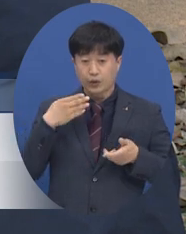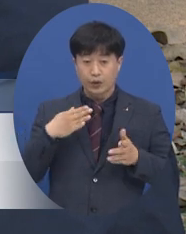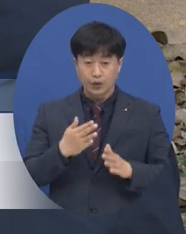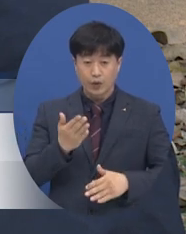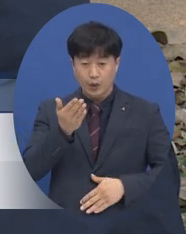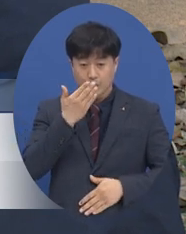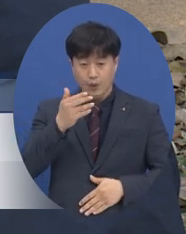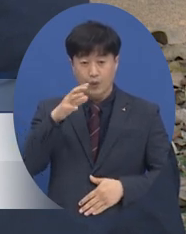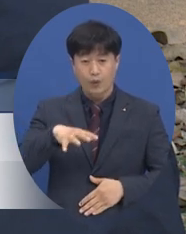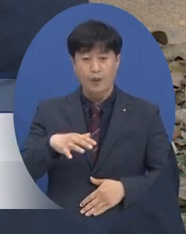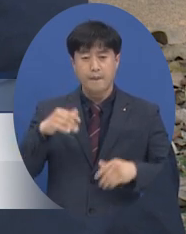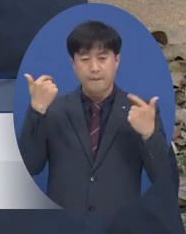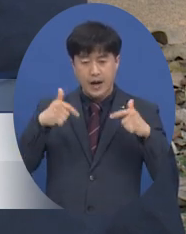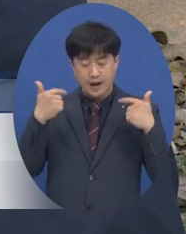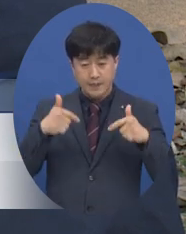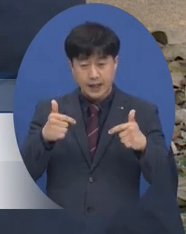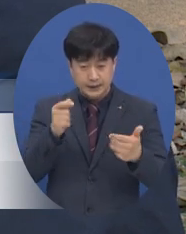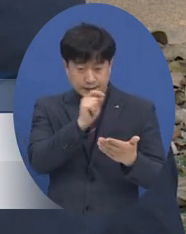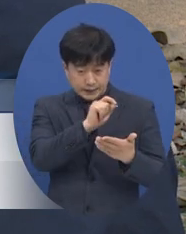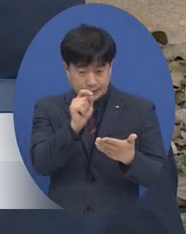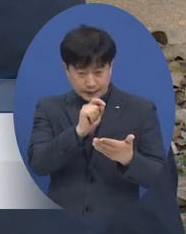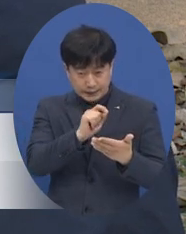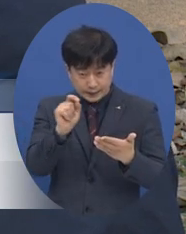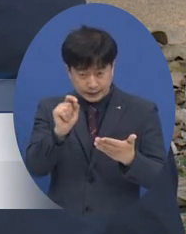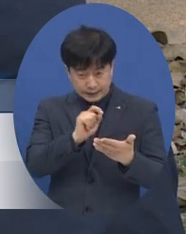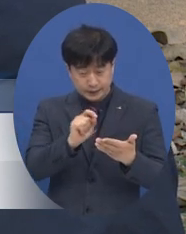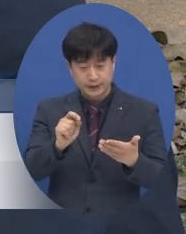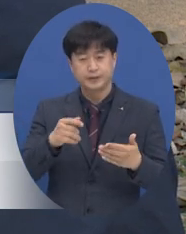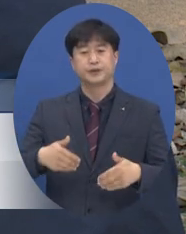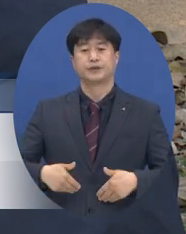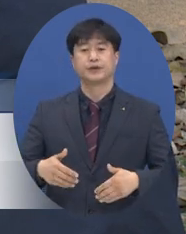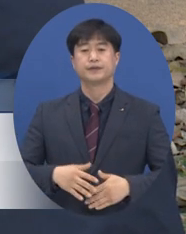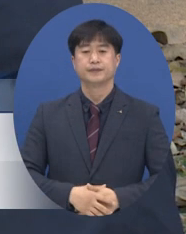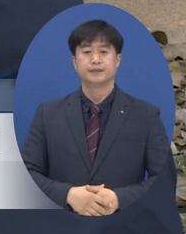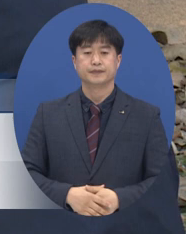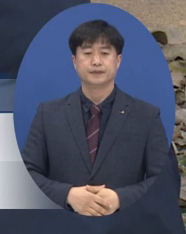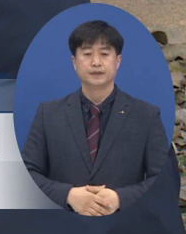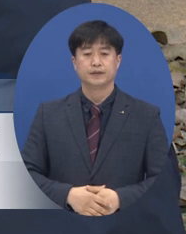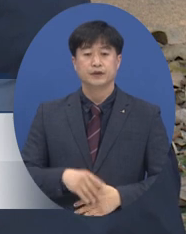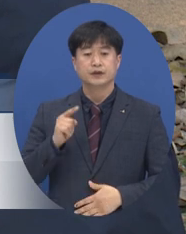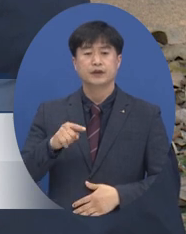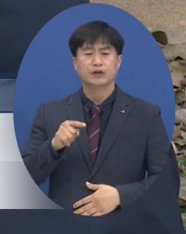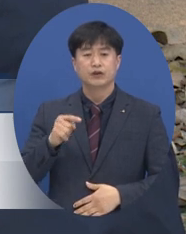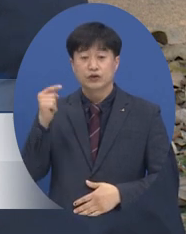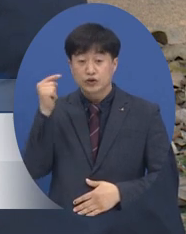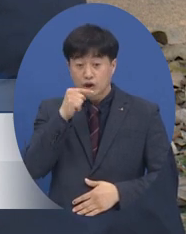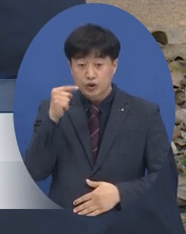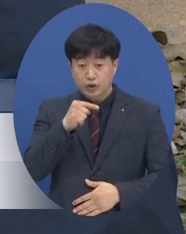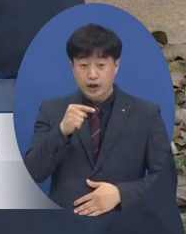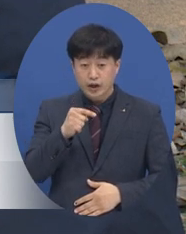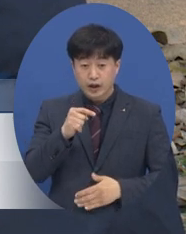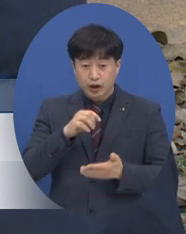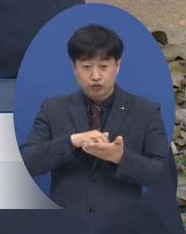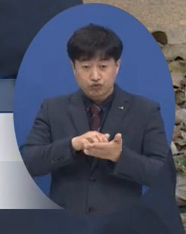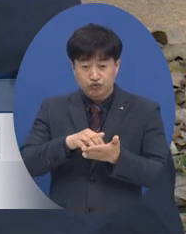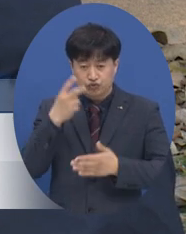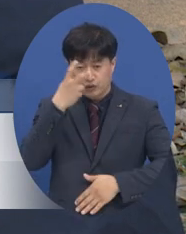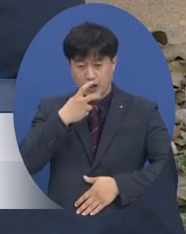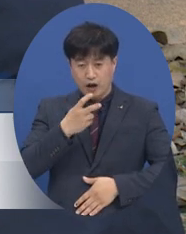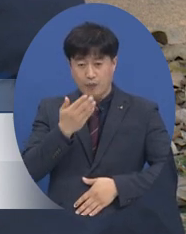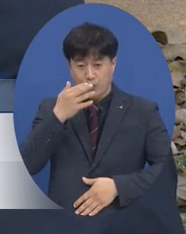있어요 그리고 경기도 급식소 는 매일 일지를 써요 그만큼 지 철저히 개체수 관리와